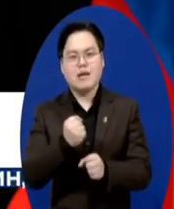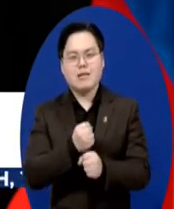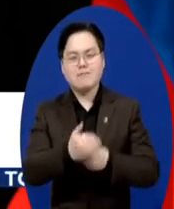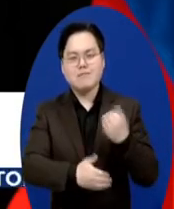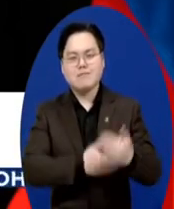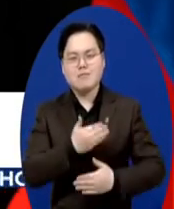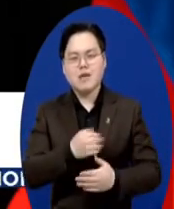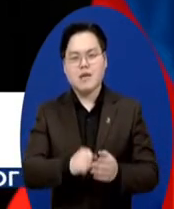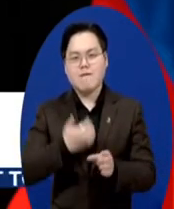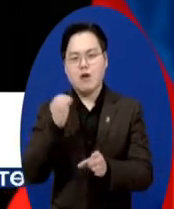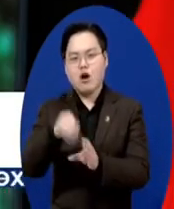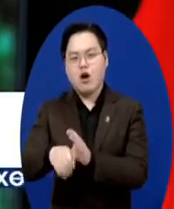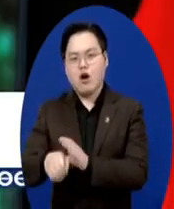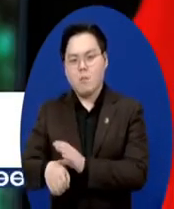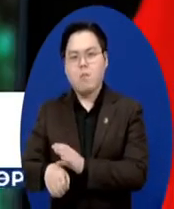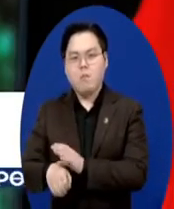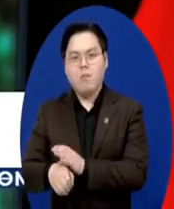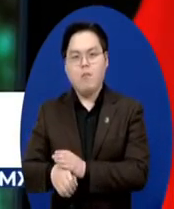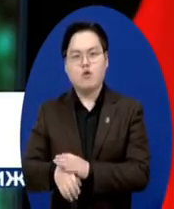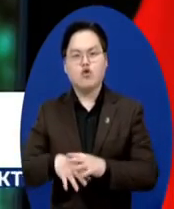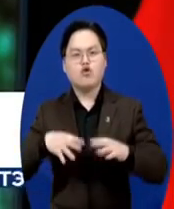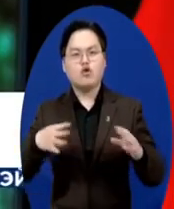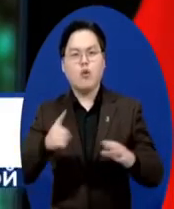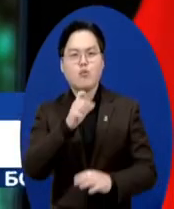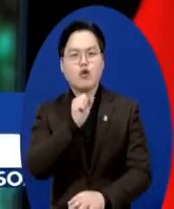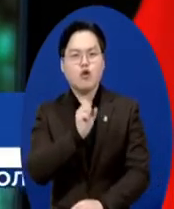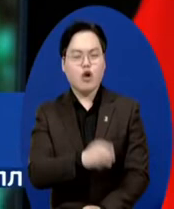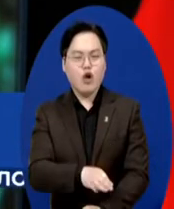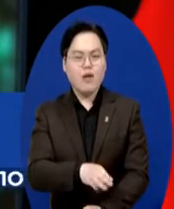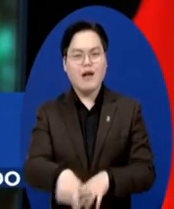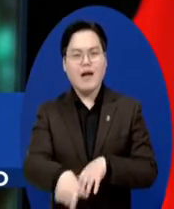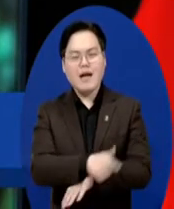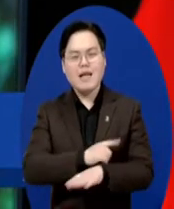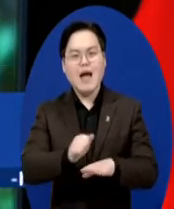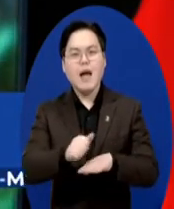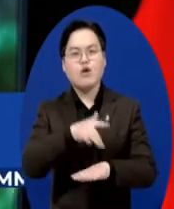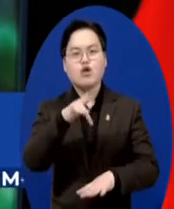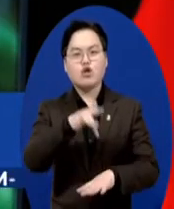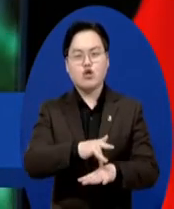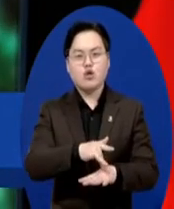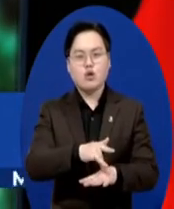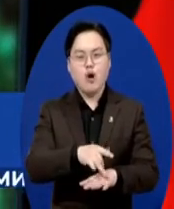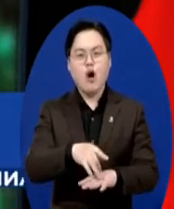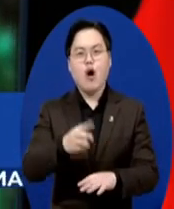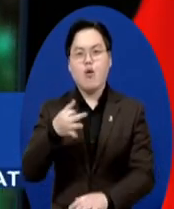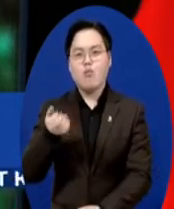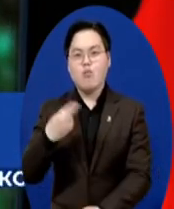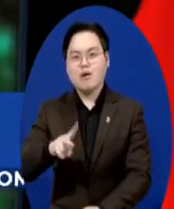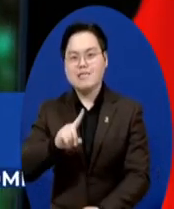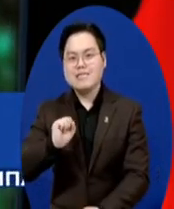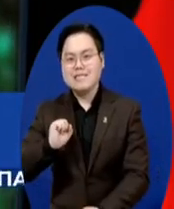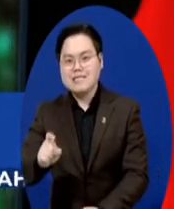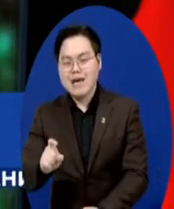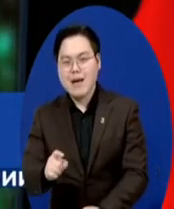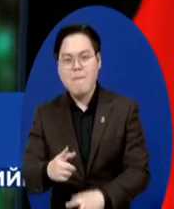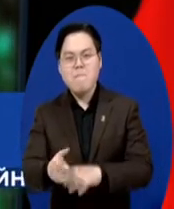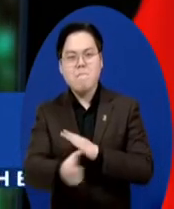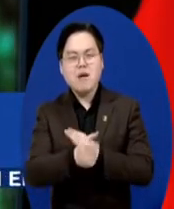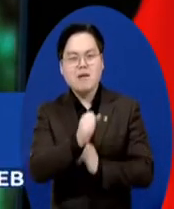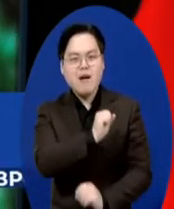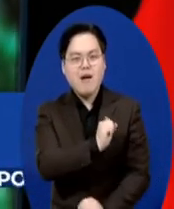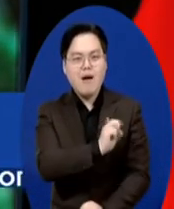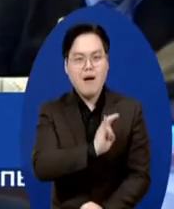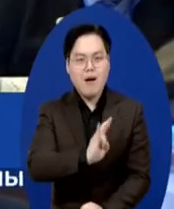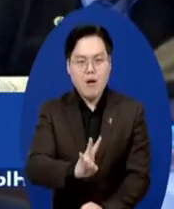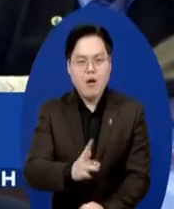шүүчлэн оролцож байгаа. Том суурин газар аймгийн төвийн модны хэрэгцээг модны зах байгууллага мэрэгжлийн аж ахуй нэгж ой